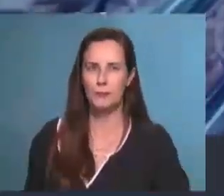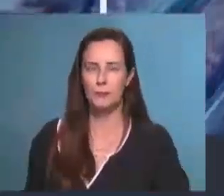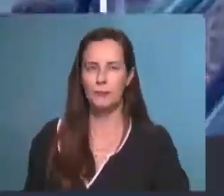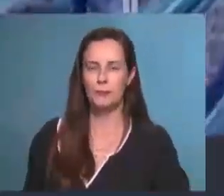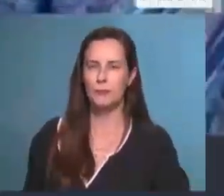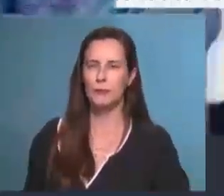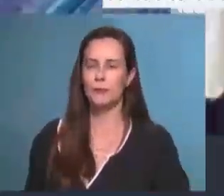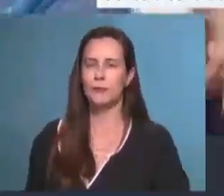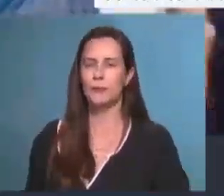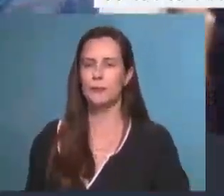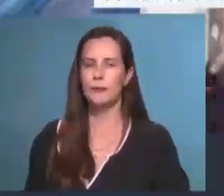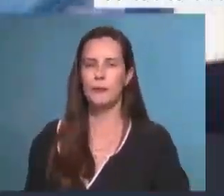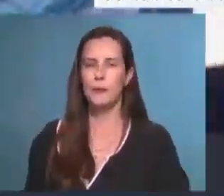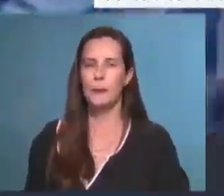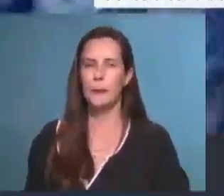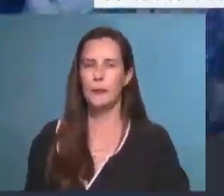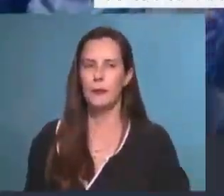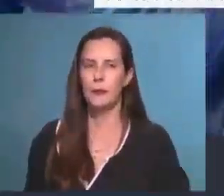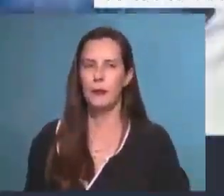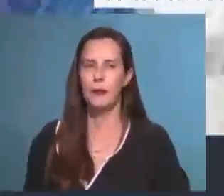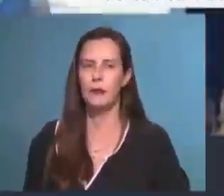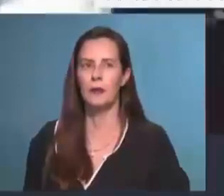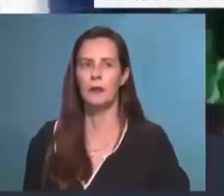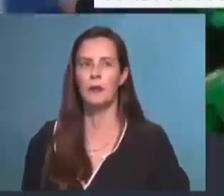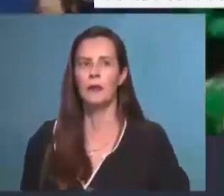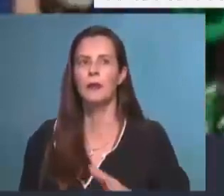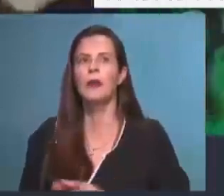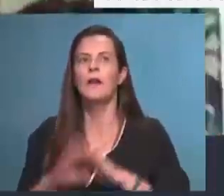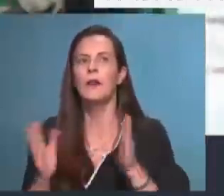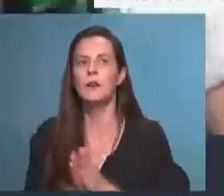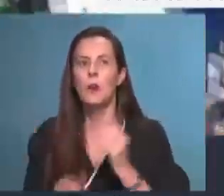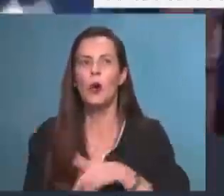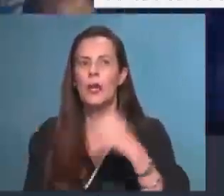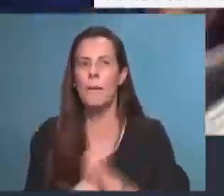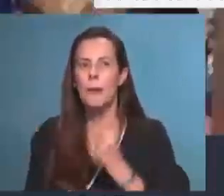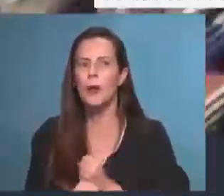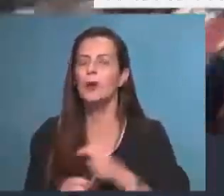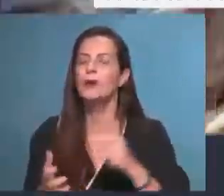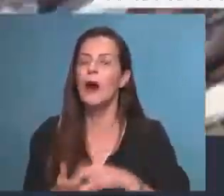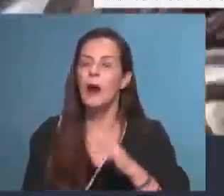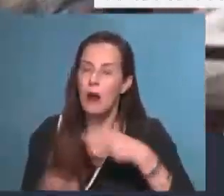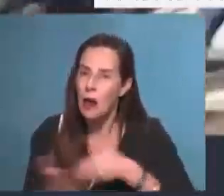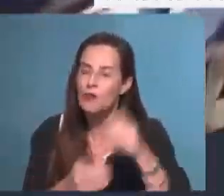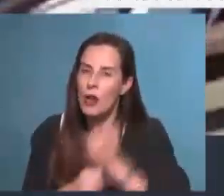bisa menjalankan ekonominya di Palu sehingga bisa segera pulih dan normal kembali.